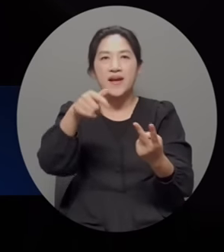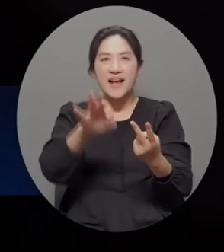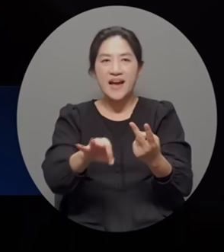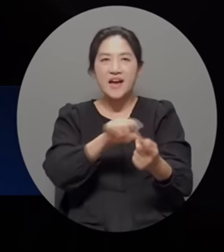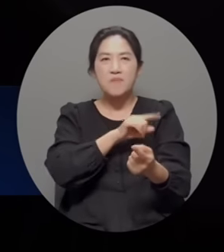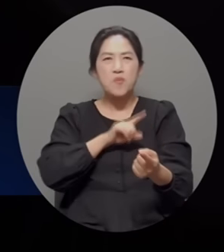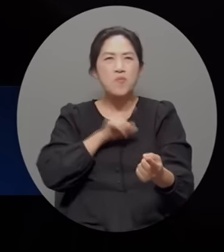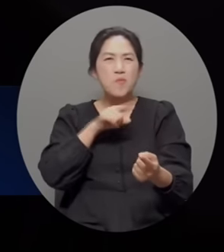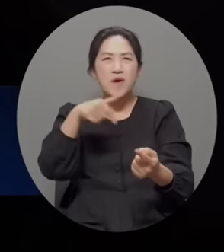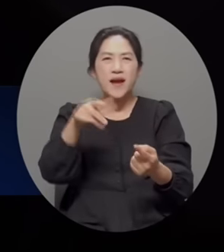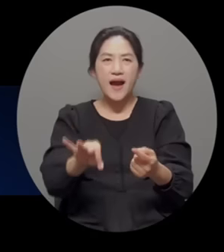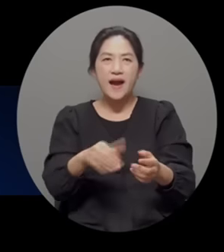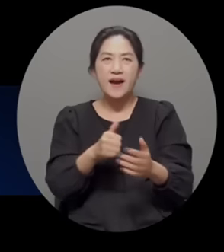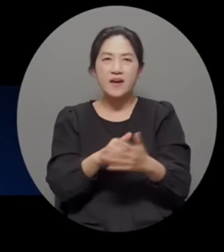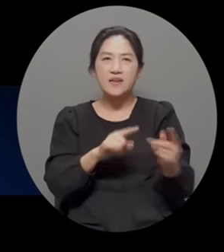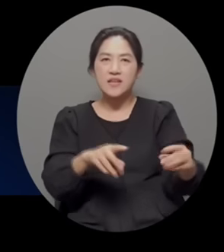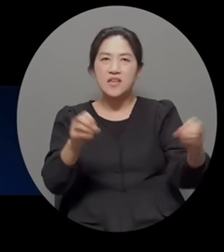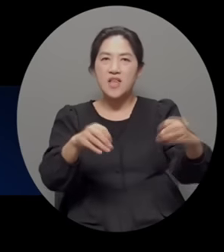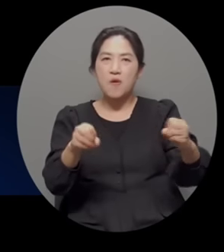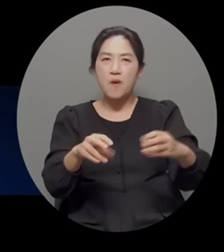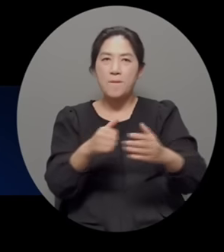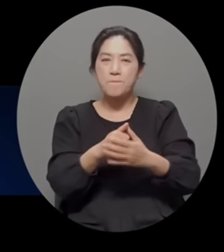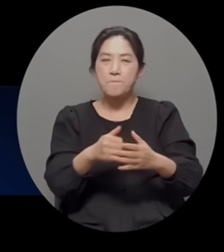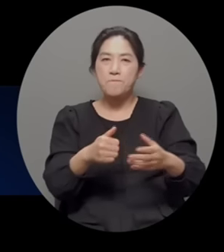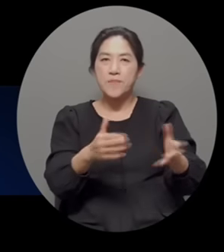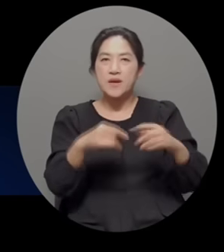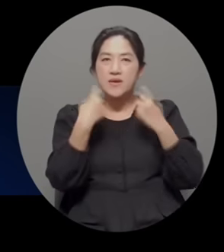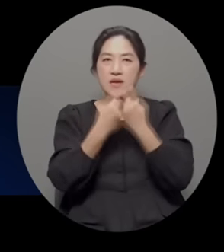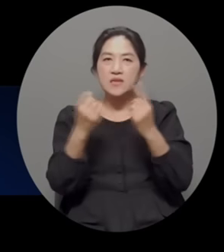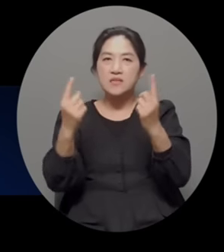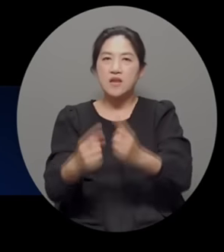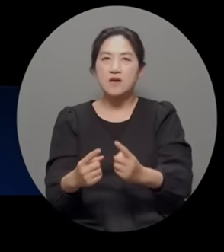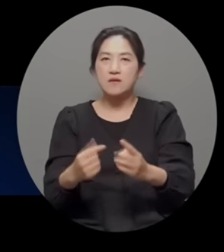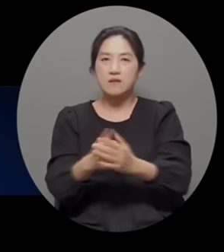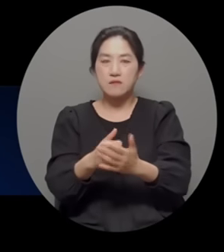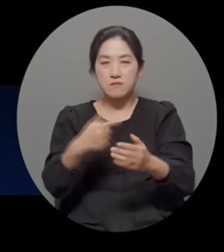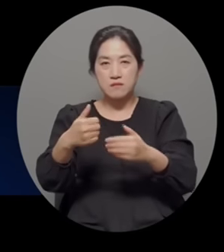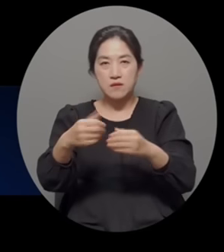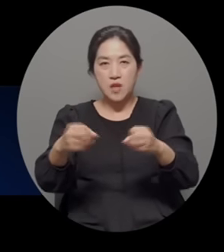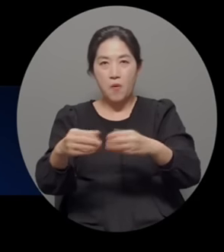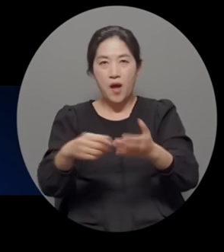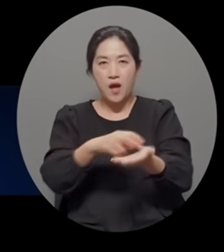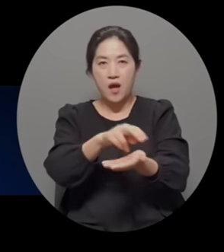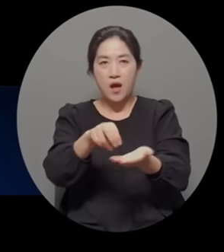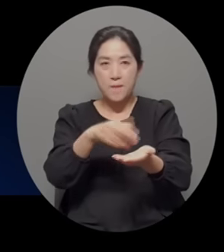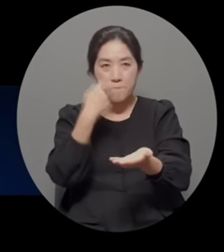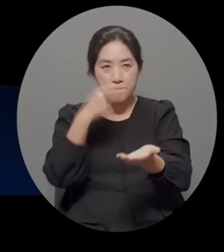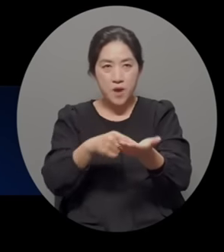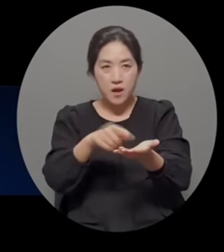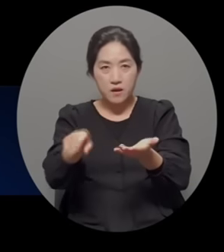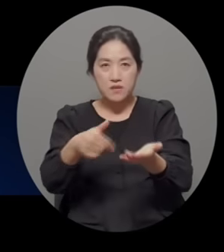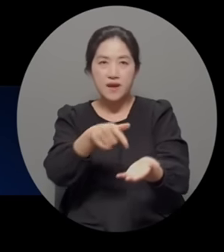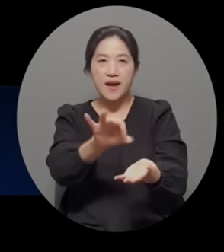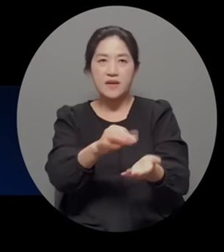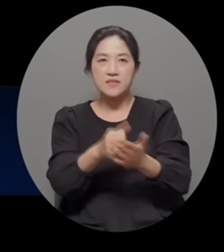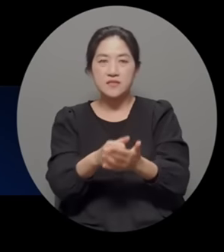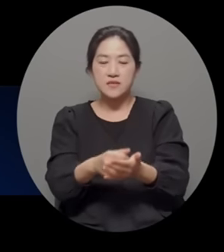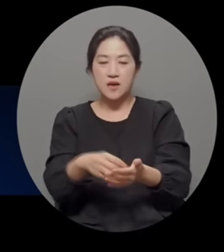라는 상대와 대화를 나눈 방이 개인 1대1 대화방에 발견됐고 그 가 로스쿨